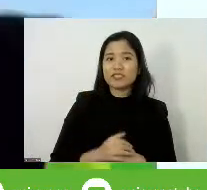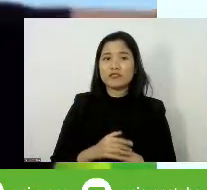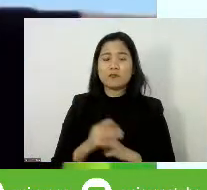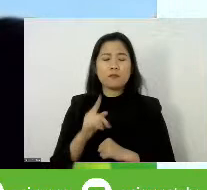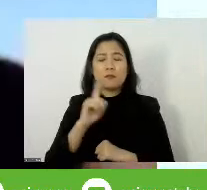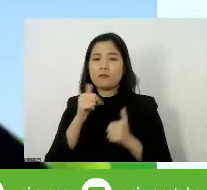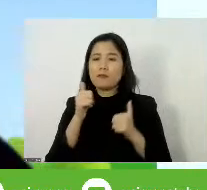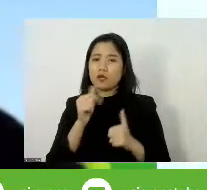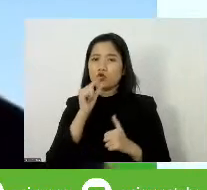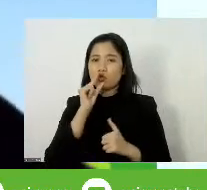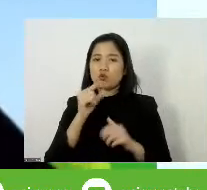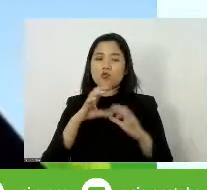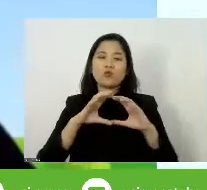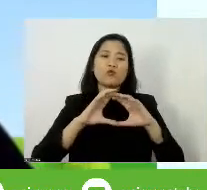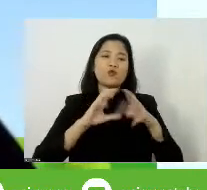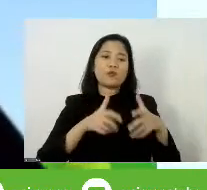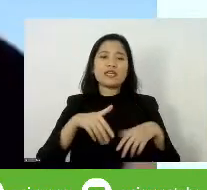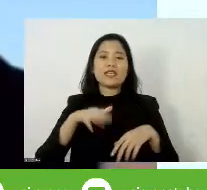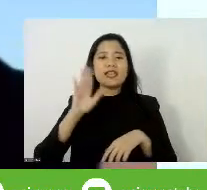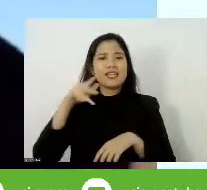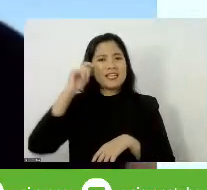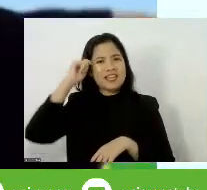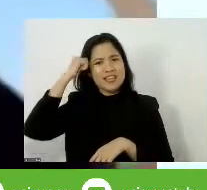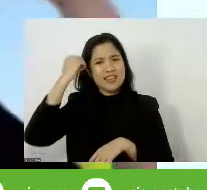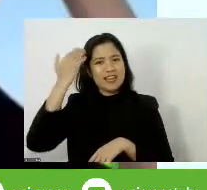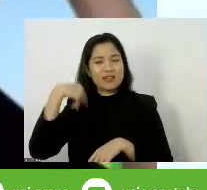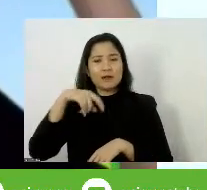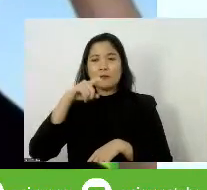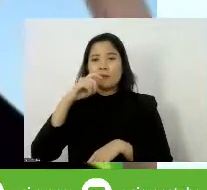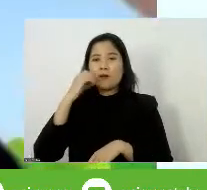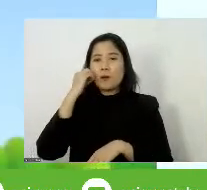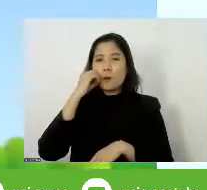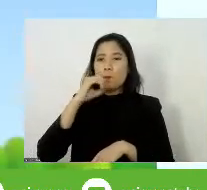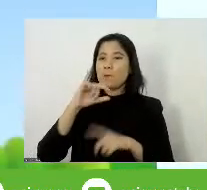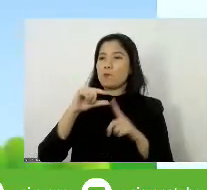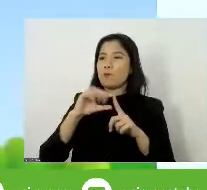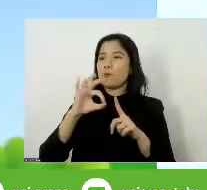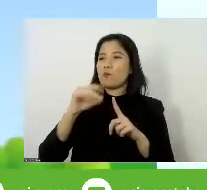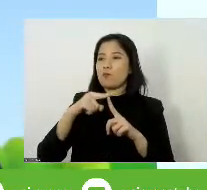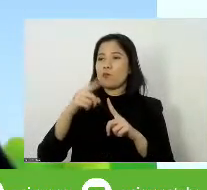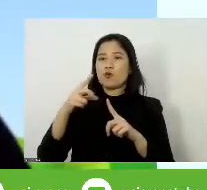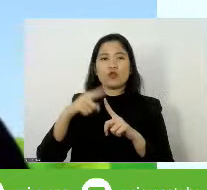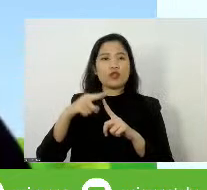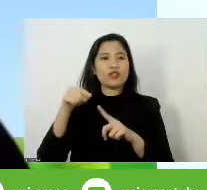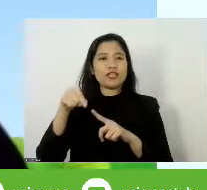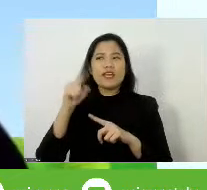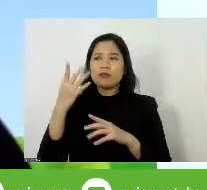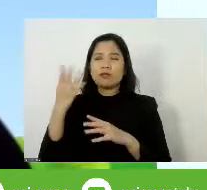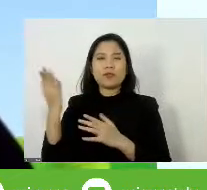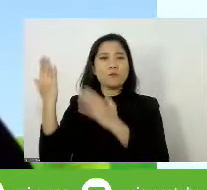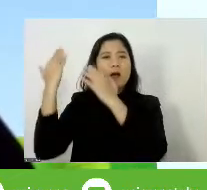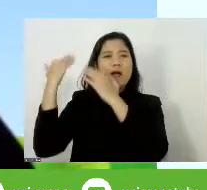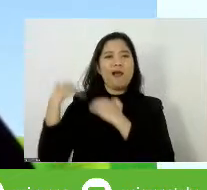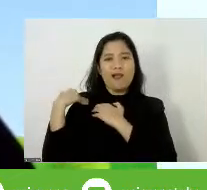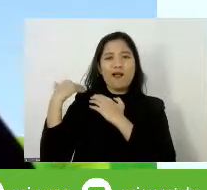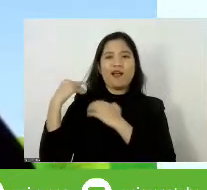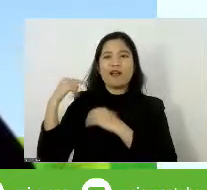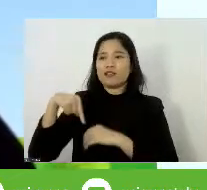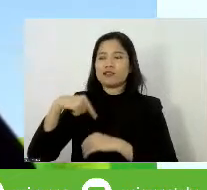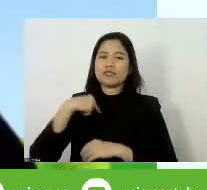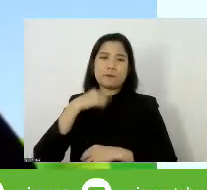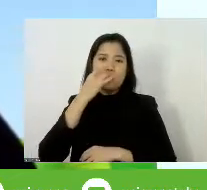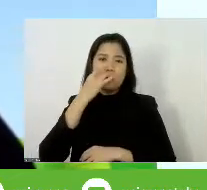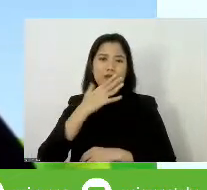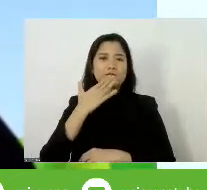ingat tadi kata Om putus dari back to work ini sama dengan pahala eh soberi mau pamit Terima kasih